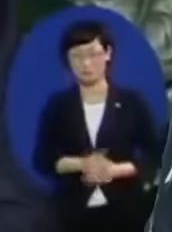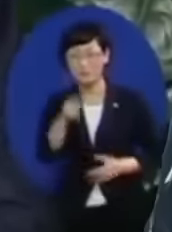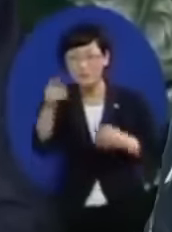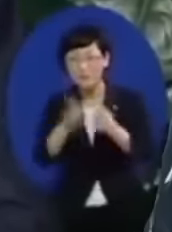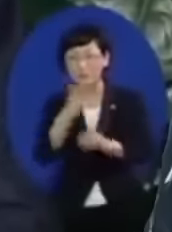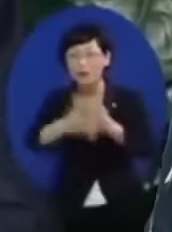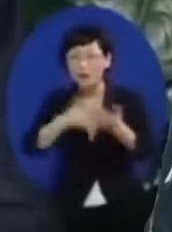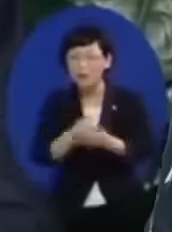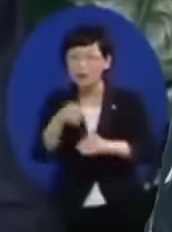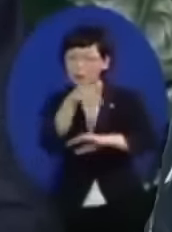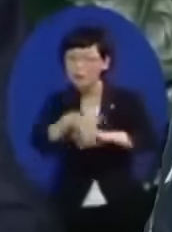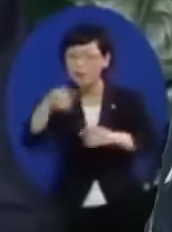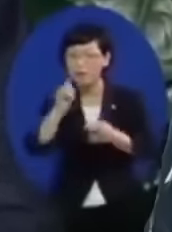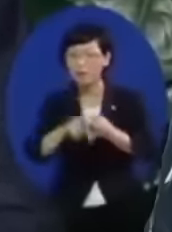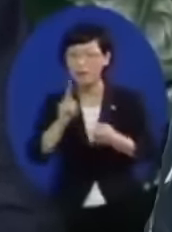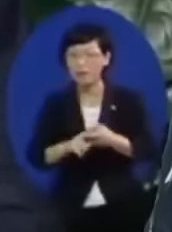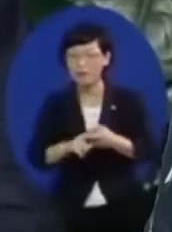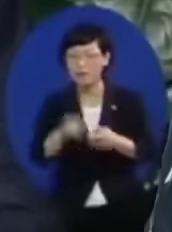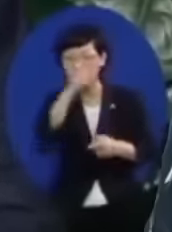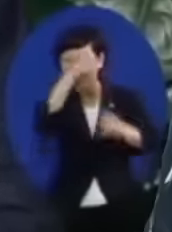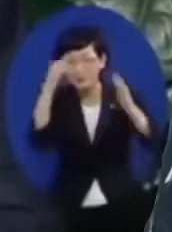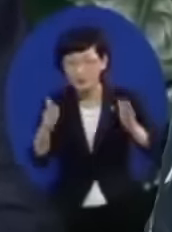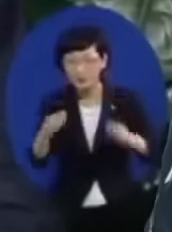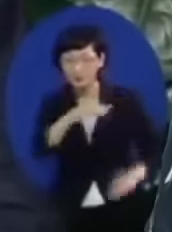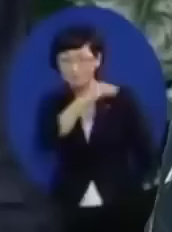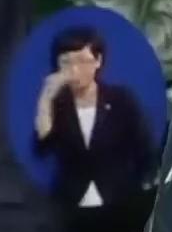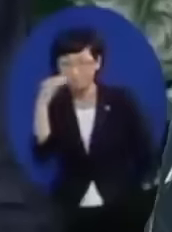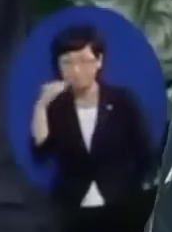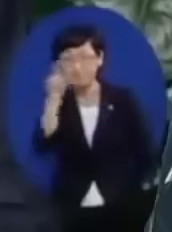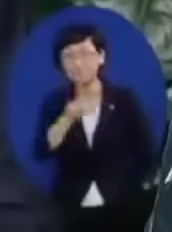그래서 하나님 계획대로 인생을 바로 잡으면